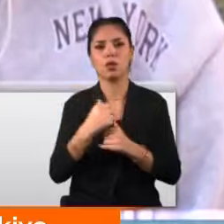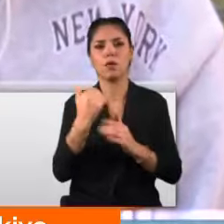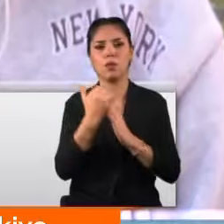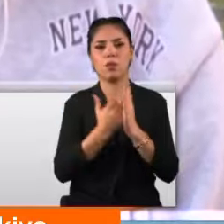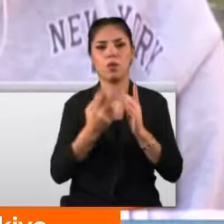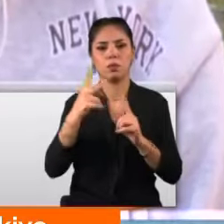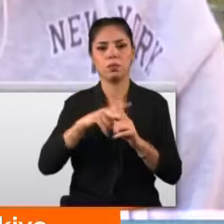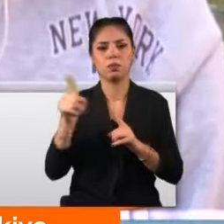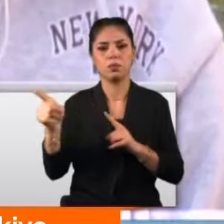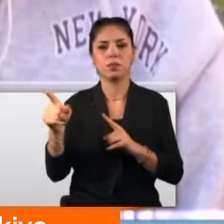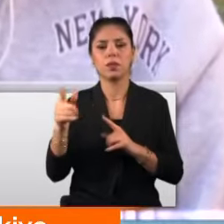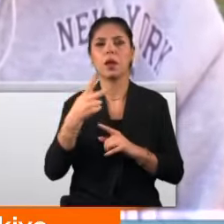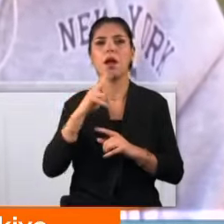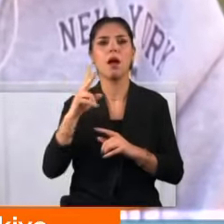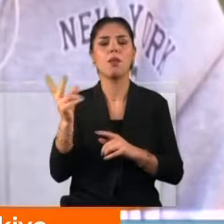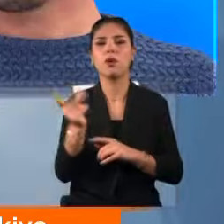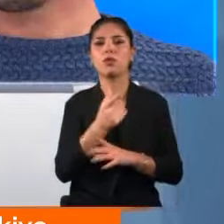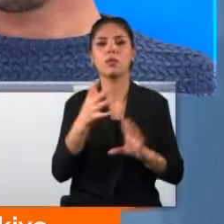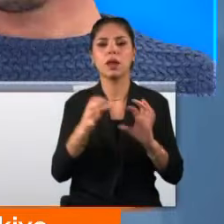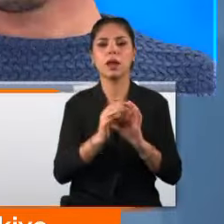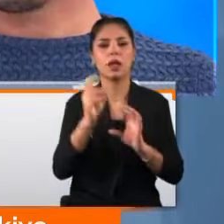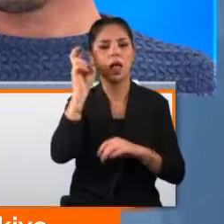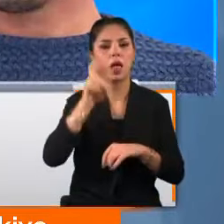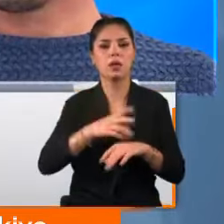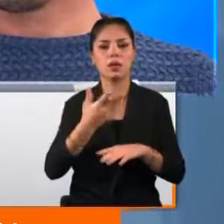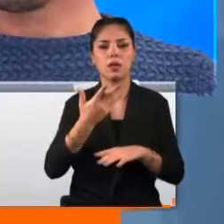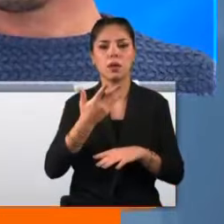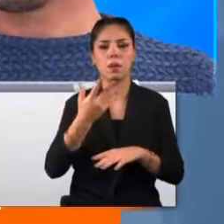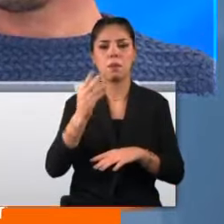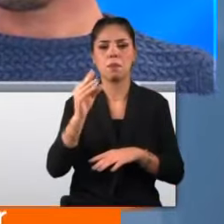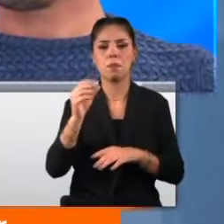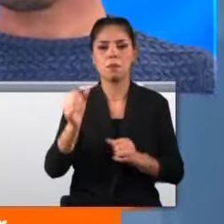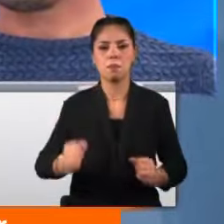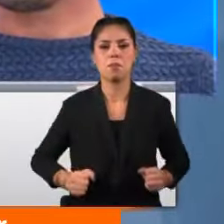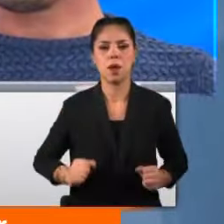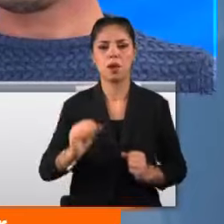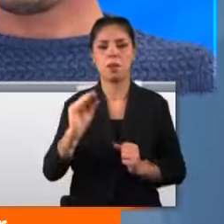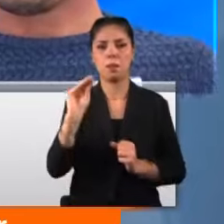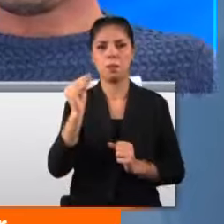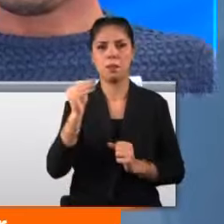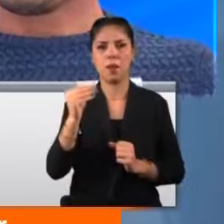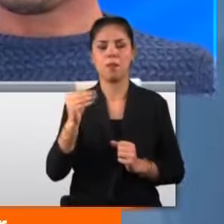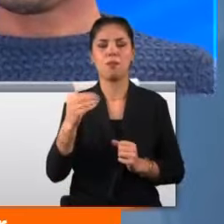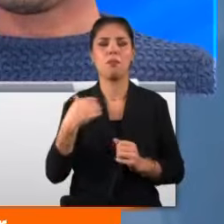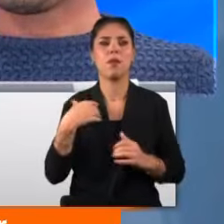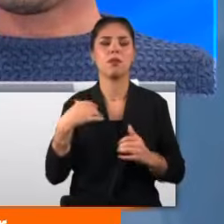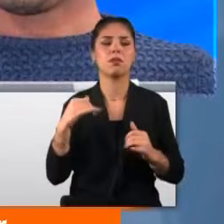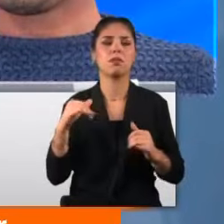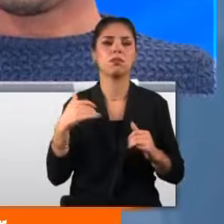Ne hatırlıyorsun ablanın kaçırılmasıyla ilgili? Parkta bir tane demir salıncak vardı. Biz orada sallanıyorduk.